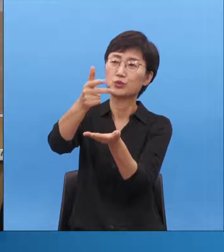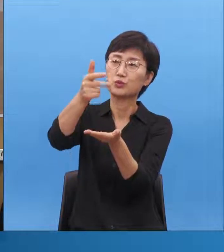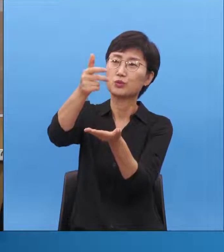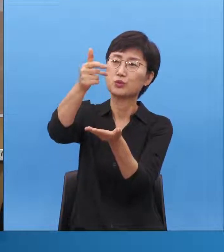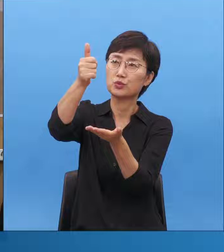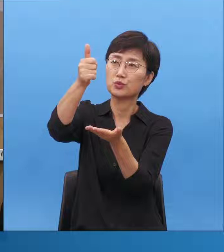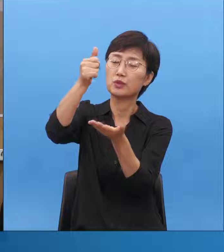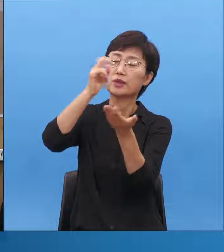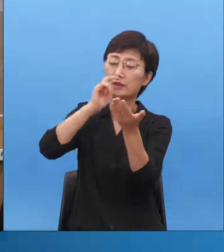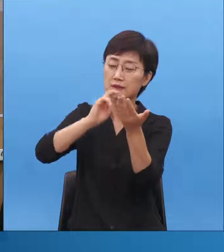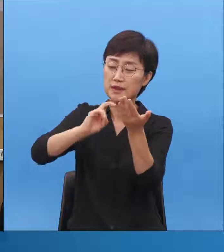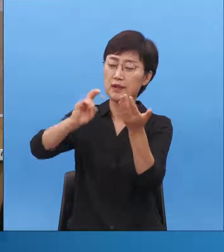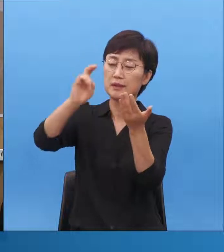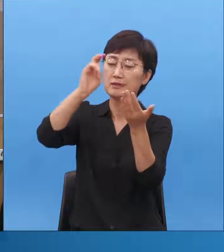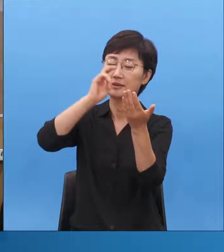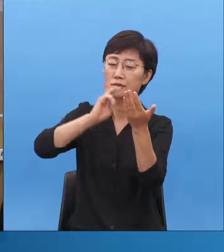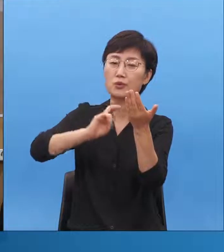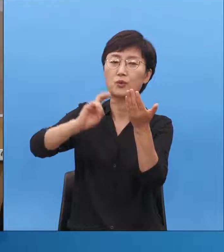끊임없이